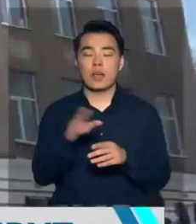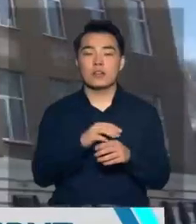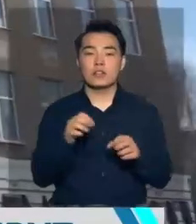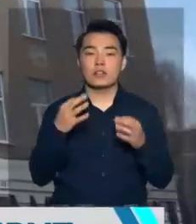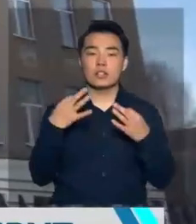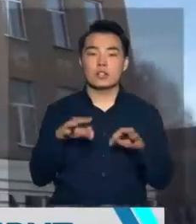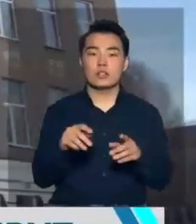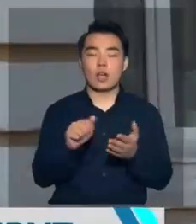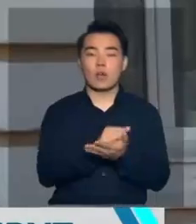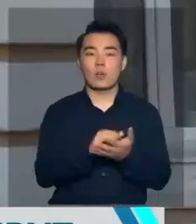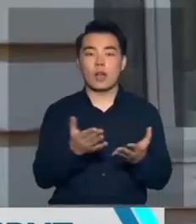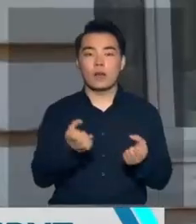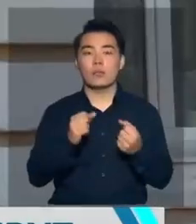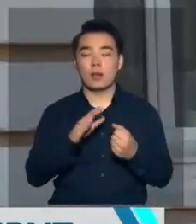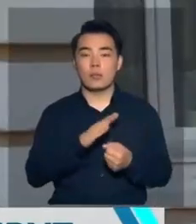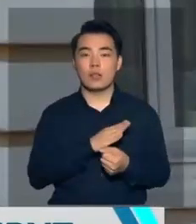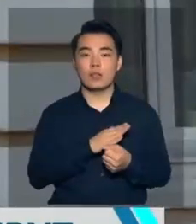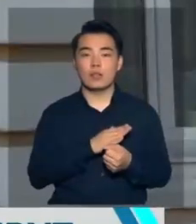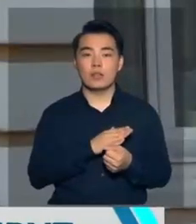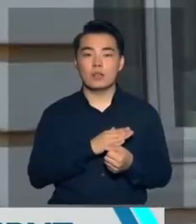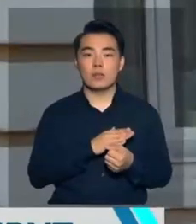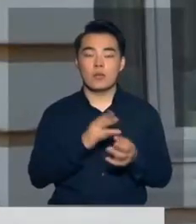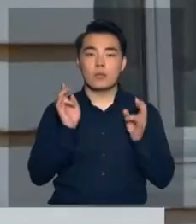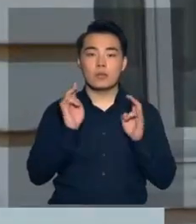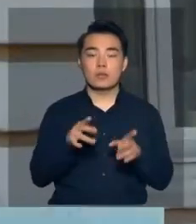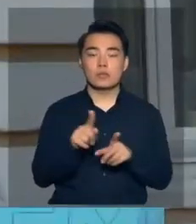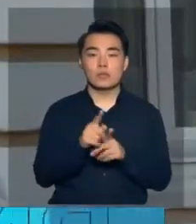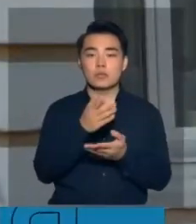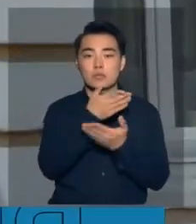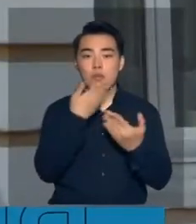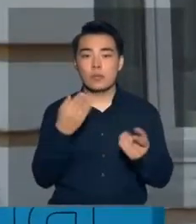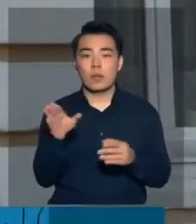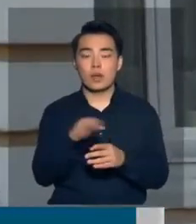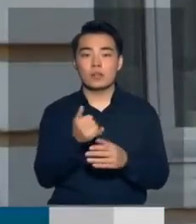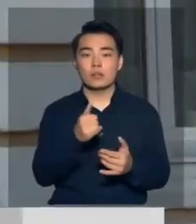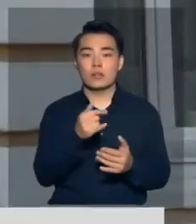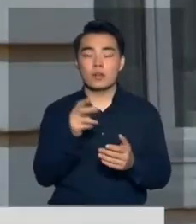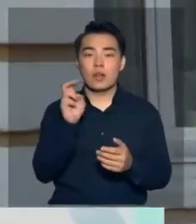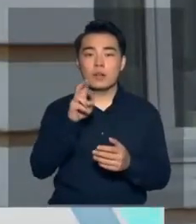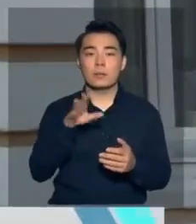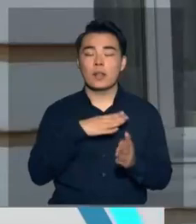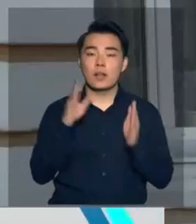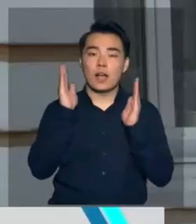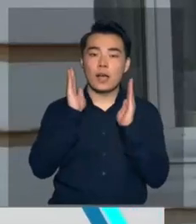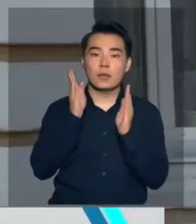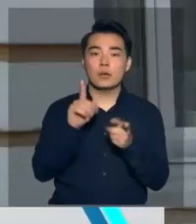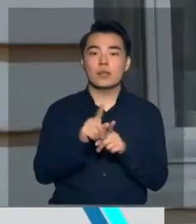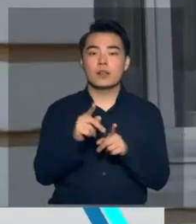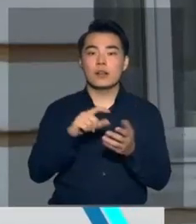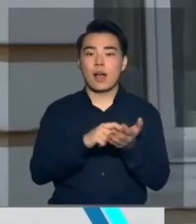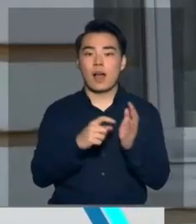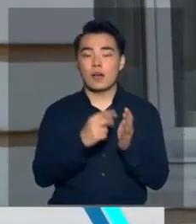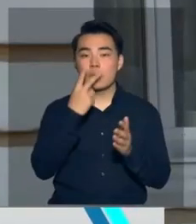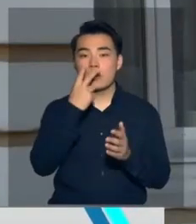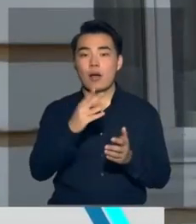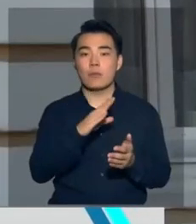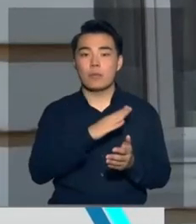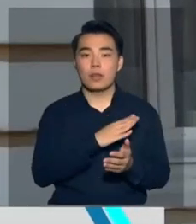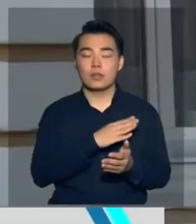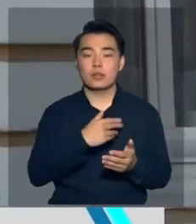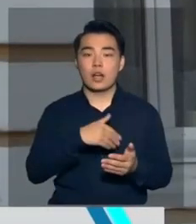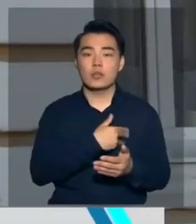разрешительные документы. Ни о какой аварийности здесь речи не идет. Мы прошли сейчас по коридорам, мы посетили классы. Я хочу отметить,